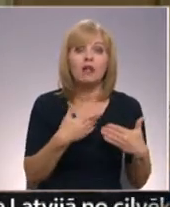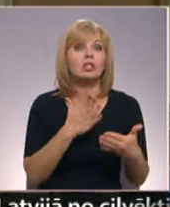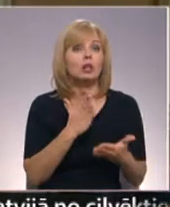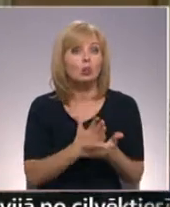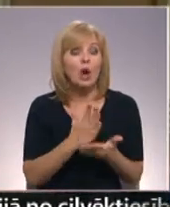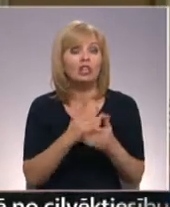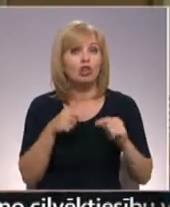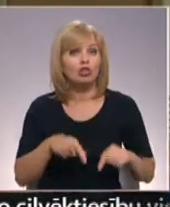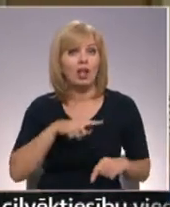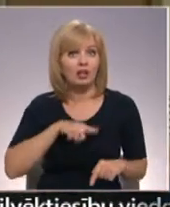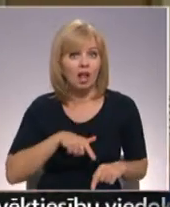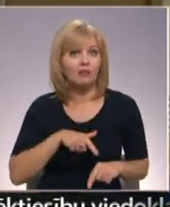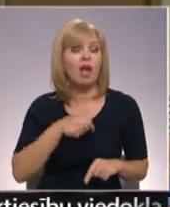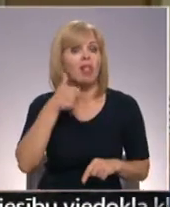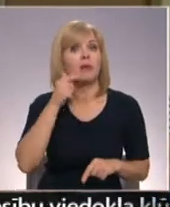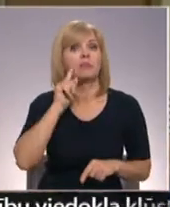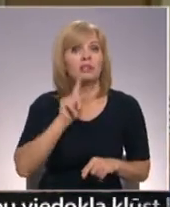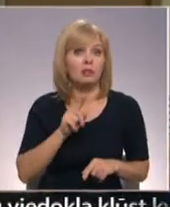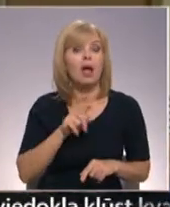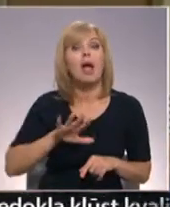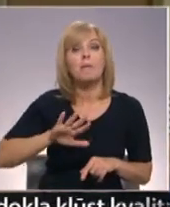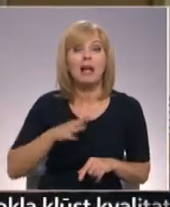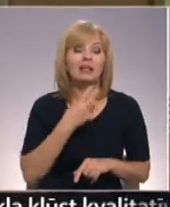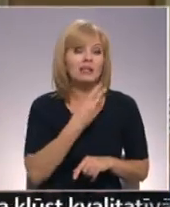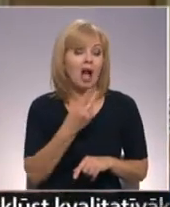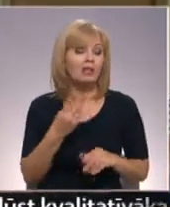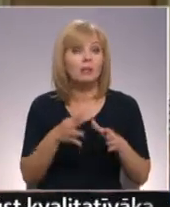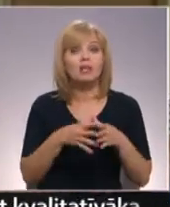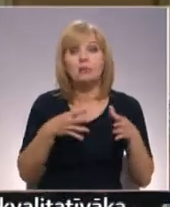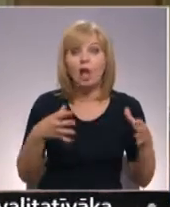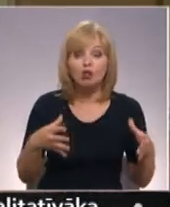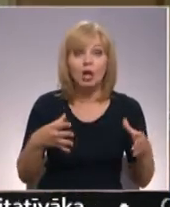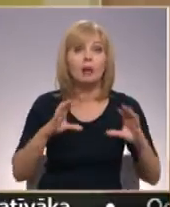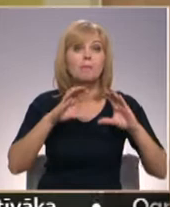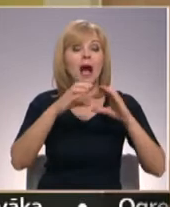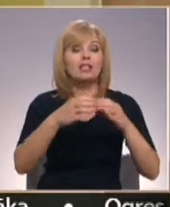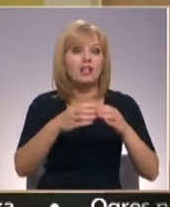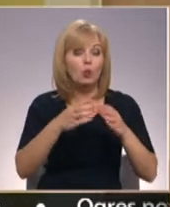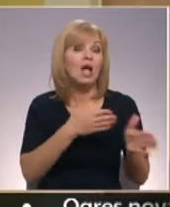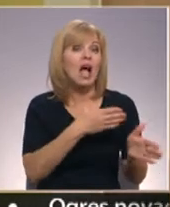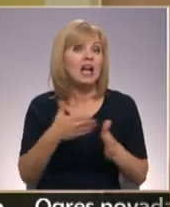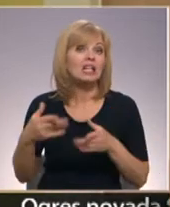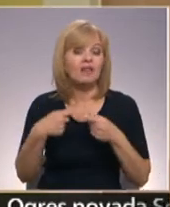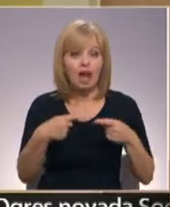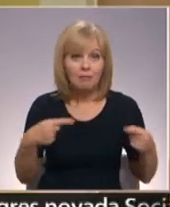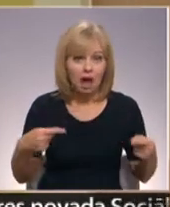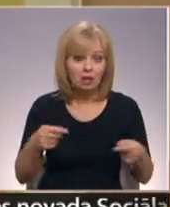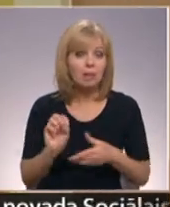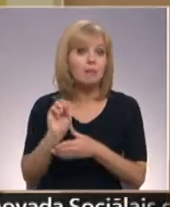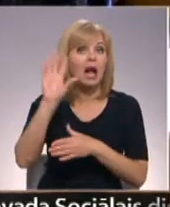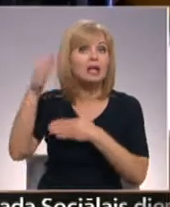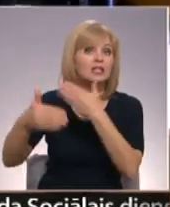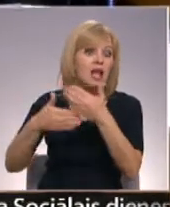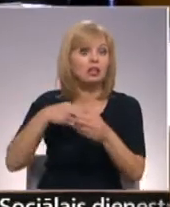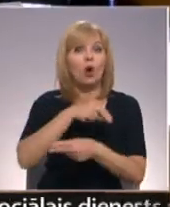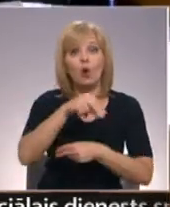ko mēs jau labi zinām, bet mēs skatāmies plašāk un tādā pasaules kontekstā. Gatavie materiāli tiks prezentēti konferencē